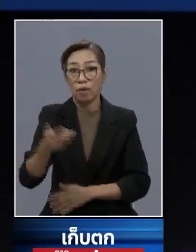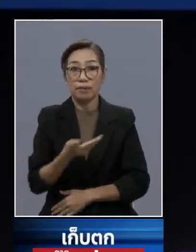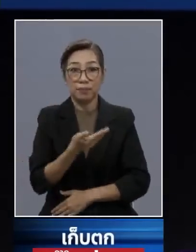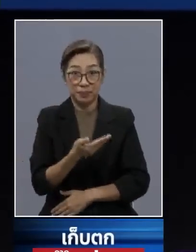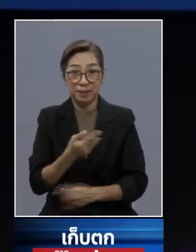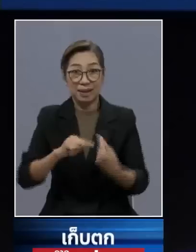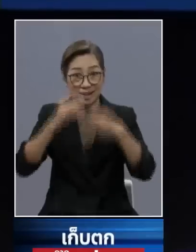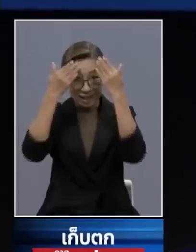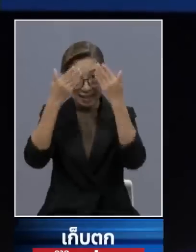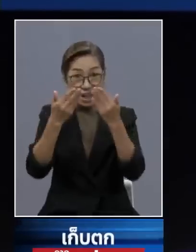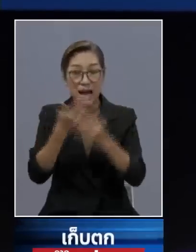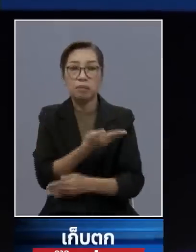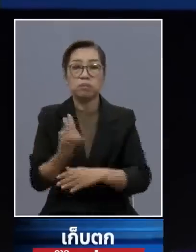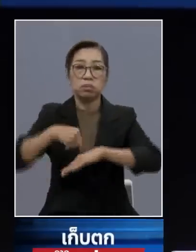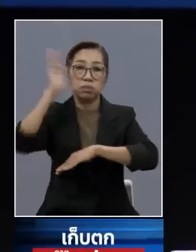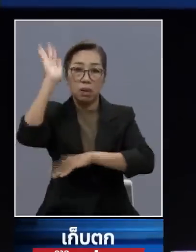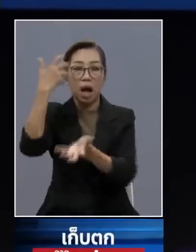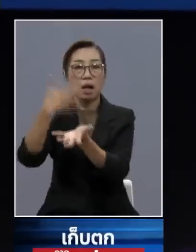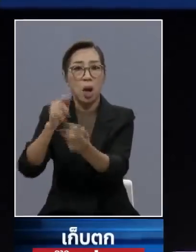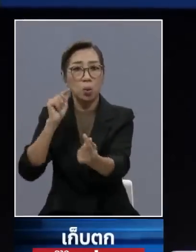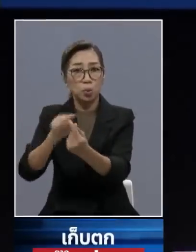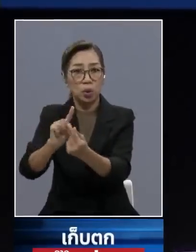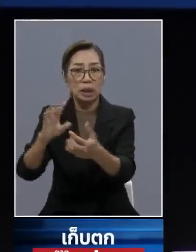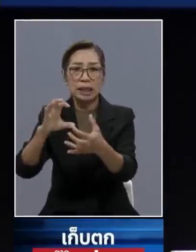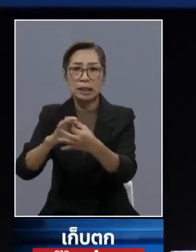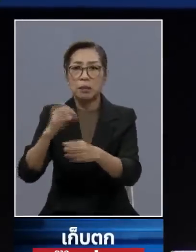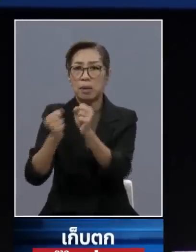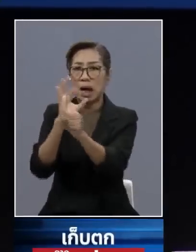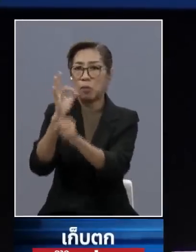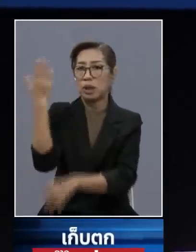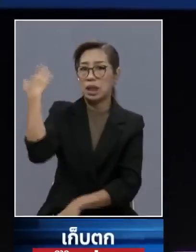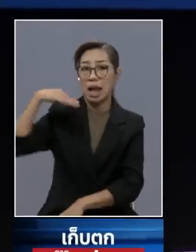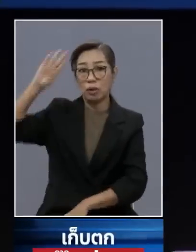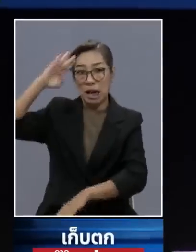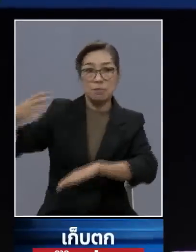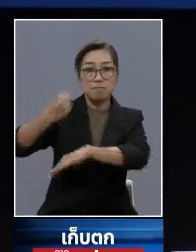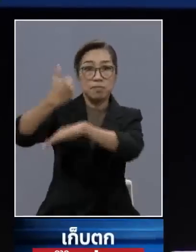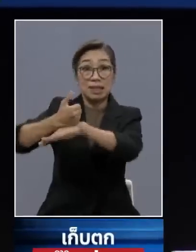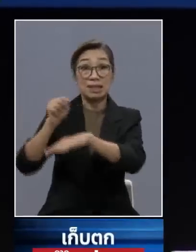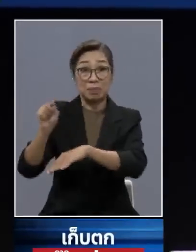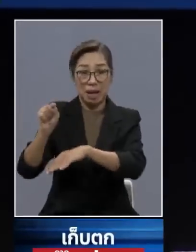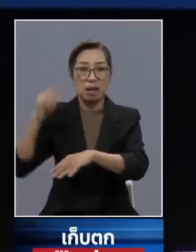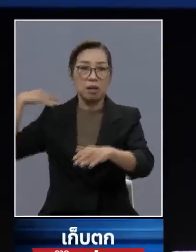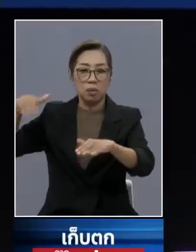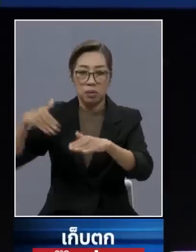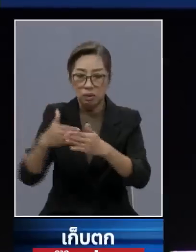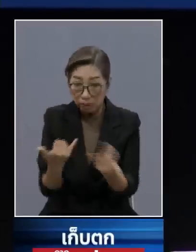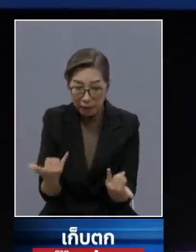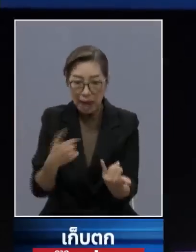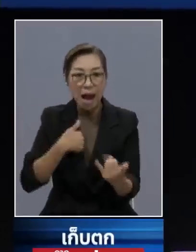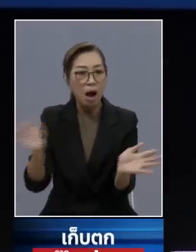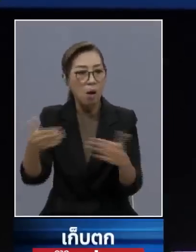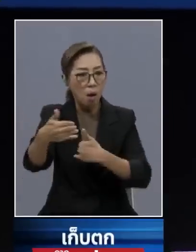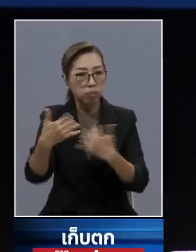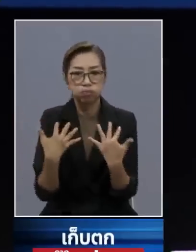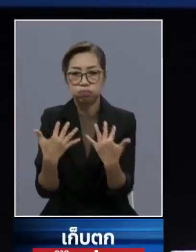านะครับอาจารย์เนี่ยพูดถึงเรื่องหนึ่งเกี่ยวกับการรัฐประหารเมื่อ9ปีก่อนนะฮะโดยบอกว่าวันนี้ได้มาอยู่ในห้องประชุมแห่ง